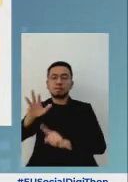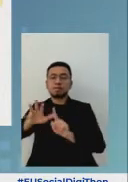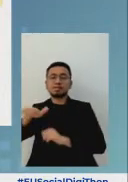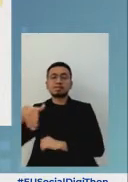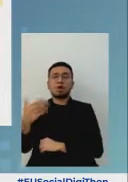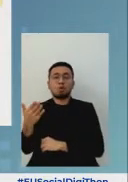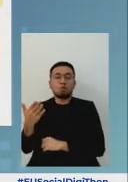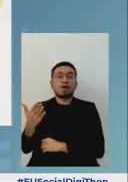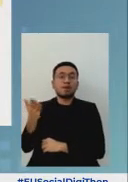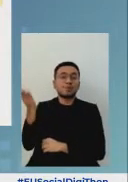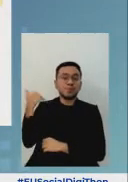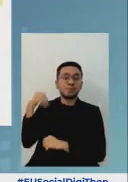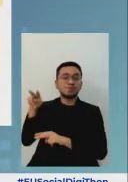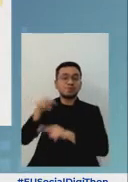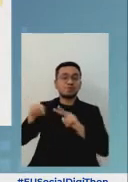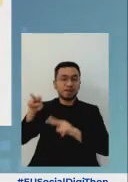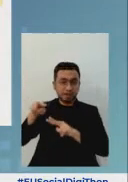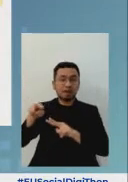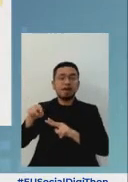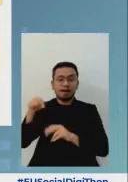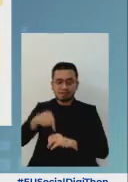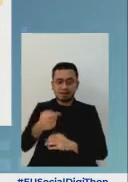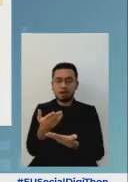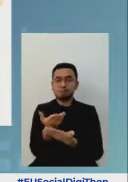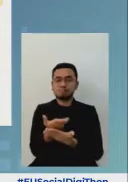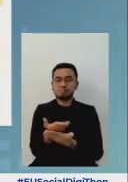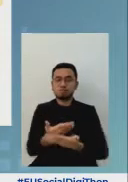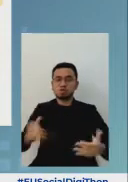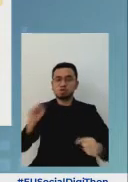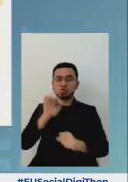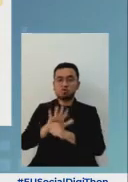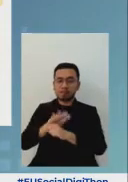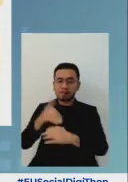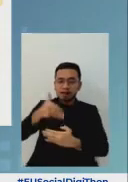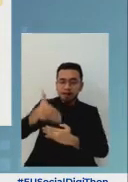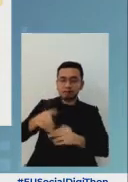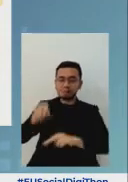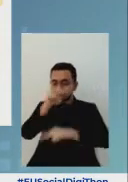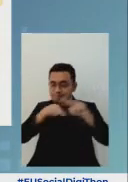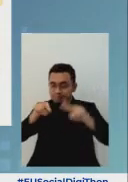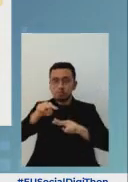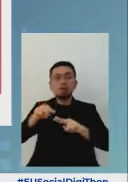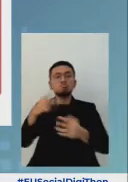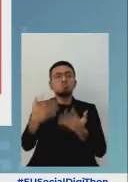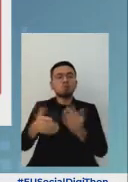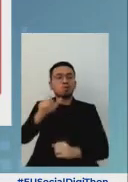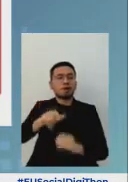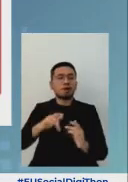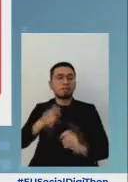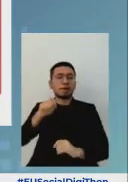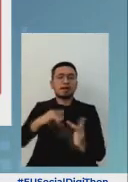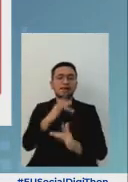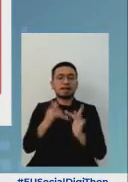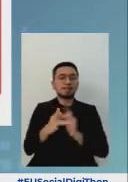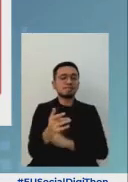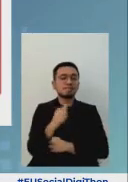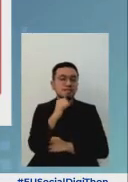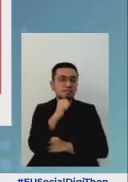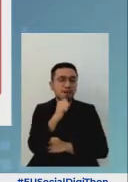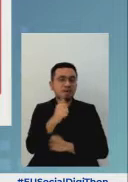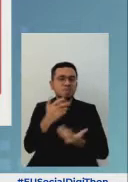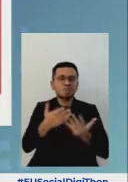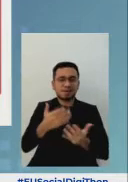lagi setelah periode pandemi, itu mencakup usia anak bahkan mulai dari usia sekolah ya, bisa jadi mungkin dari usia